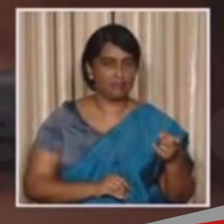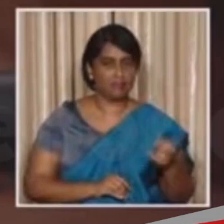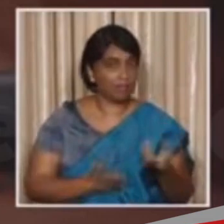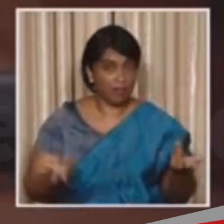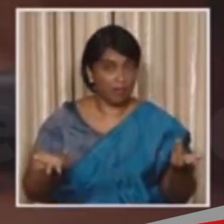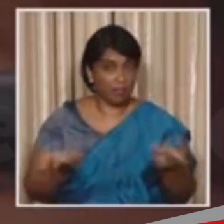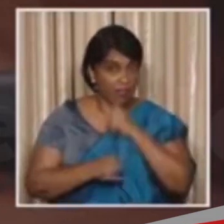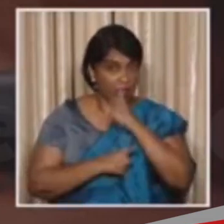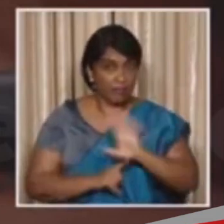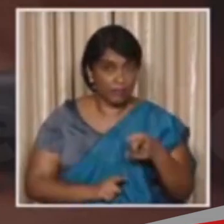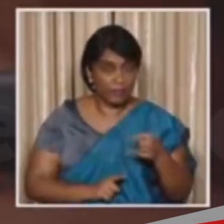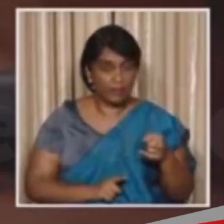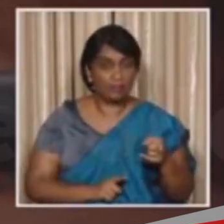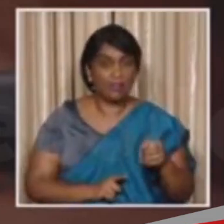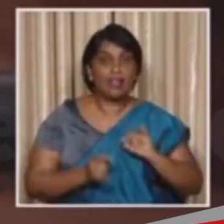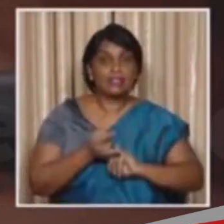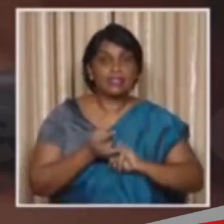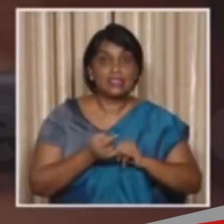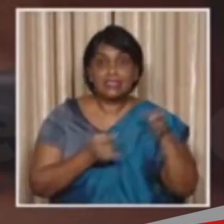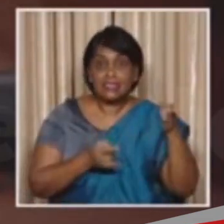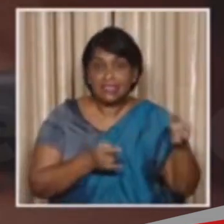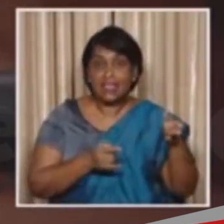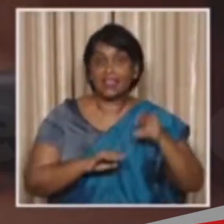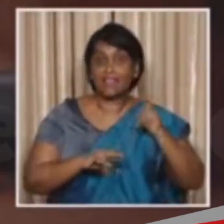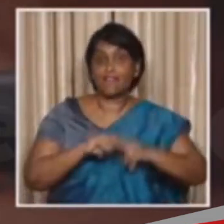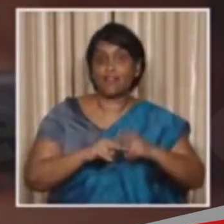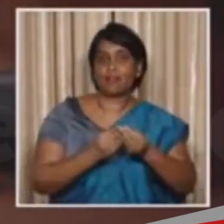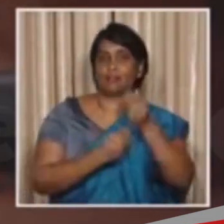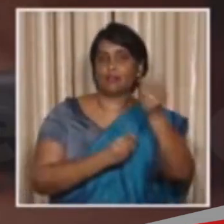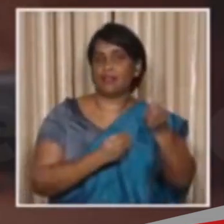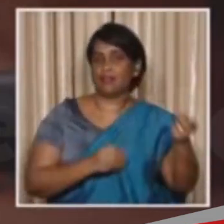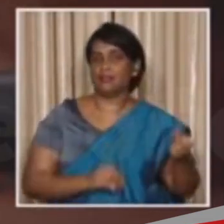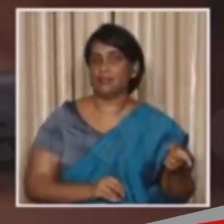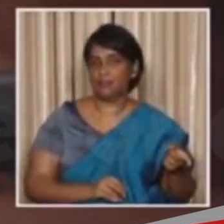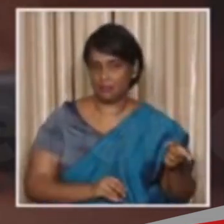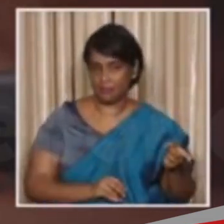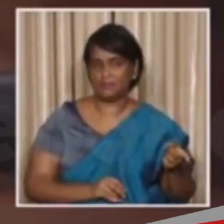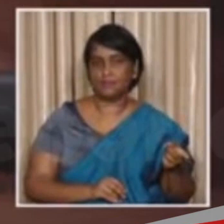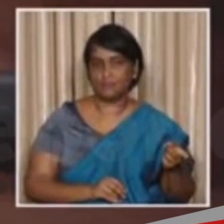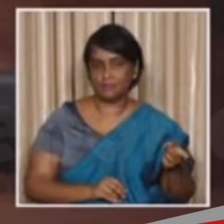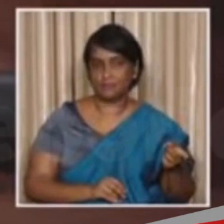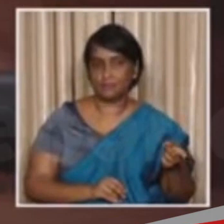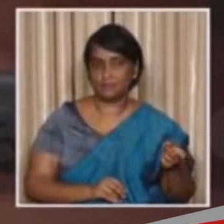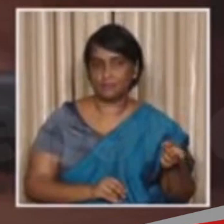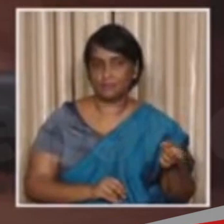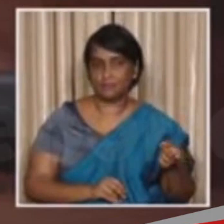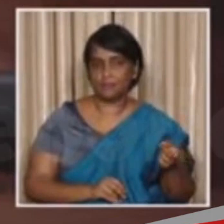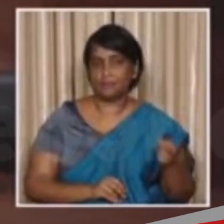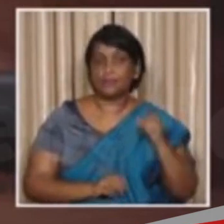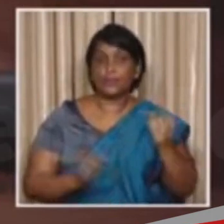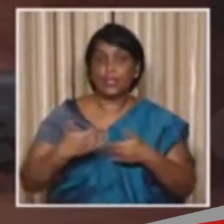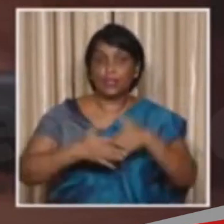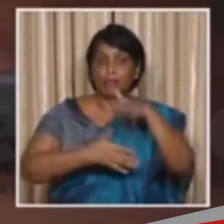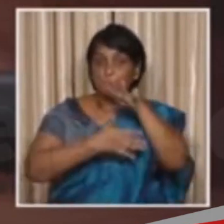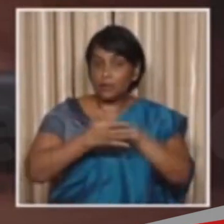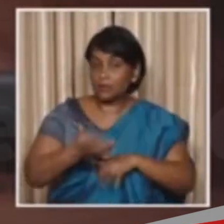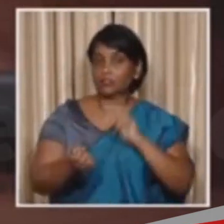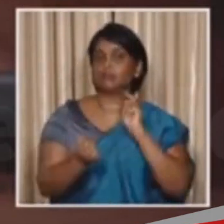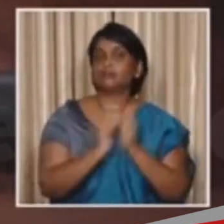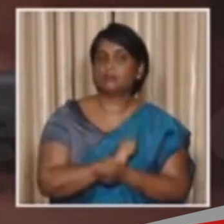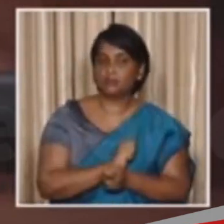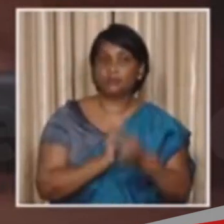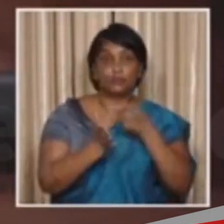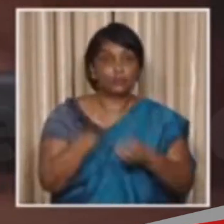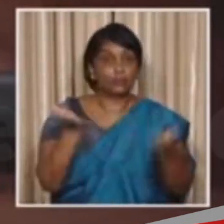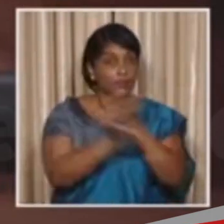කතාව. මේ සාගලගේ යාළුවන්ට නෙමෙයි මේව බෙදන්න හදන්නේ. හරිද? ඒතොර කැබිනට් පත්‍රිකාව වෙනස් කරනවා,